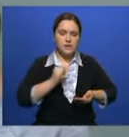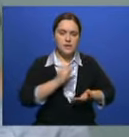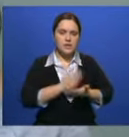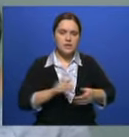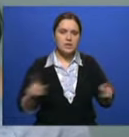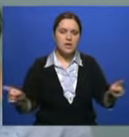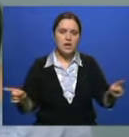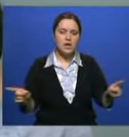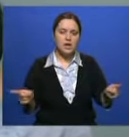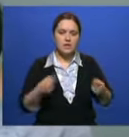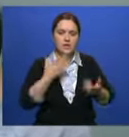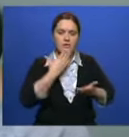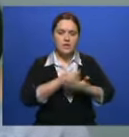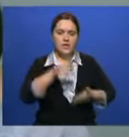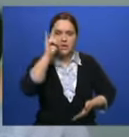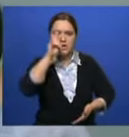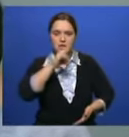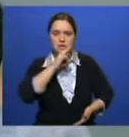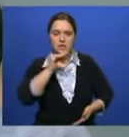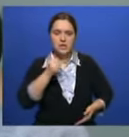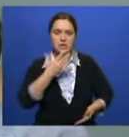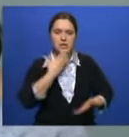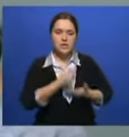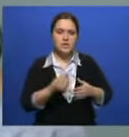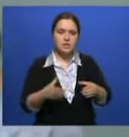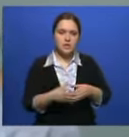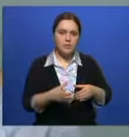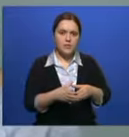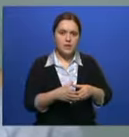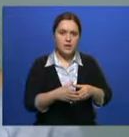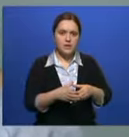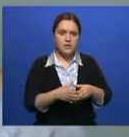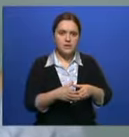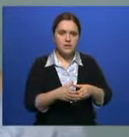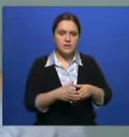развитие нашей страны и, в частности, нашей компании. Это